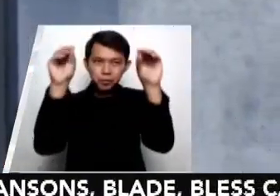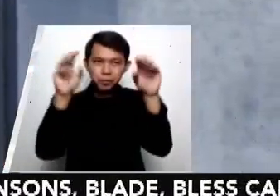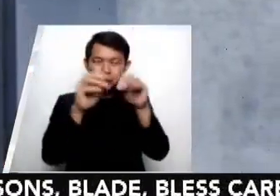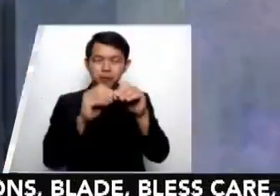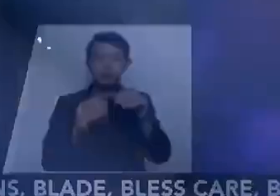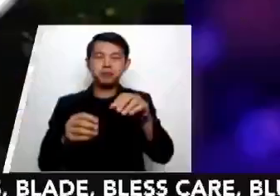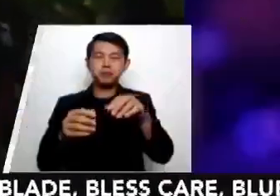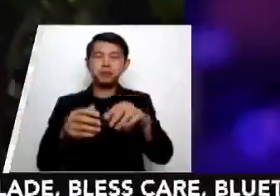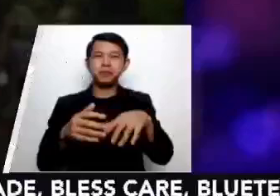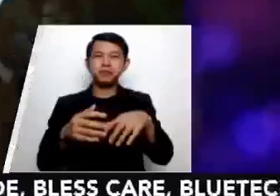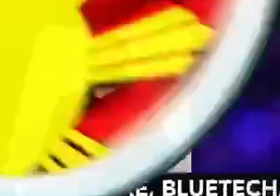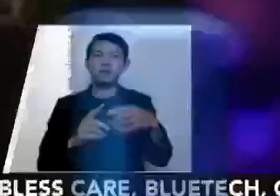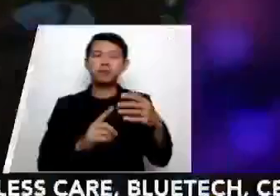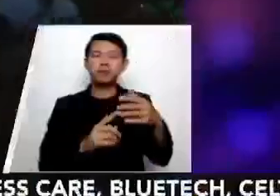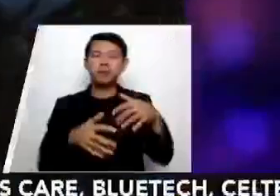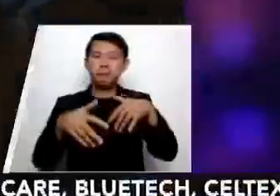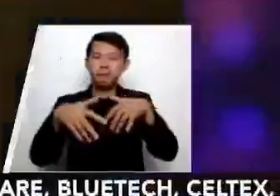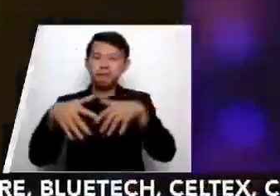Morong.